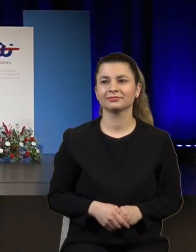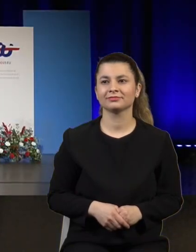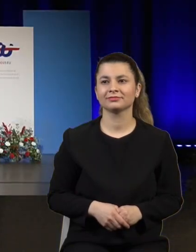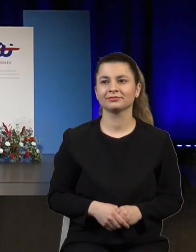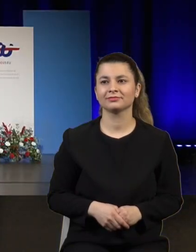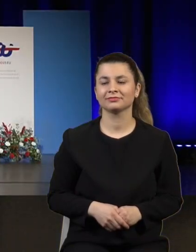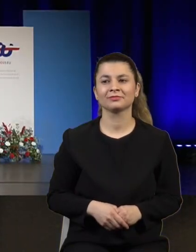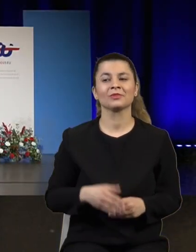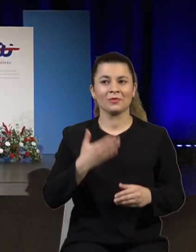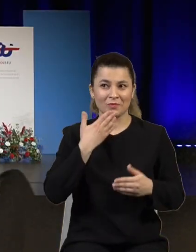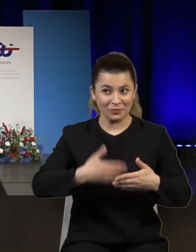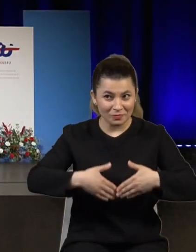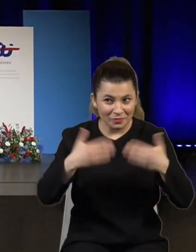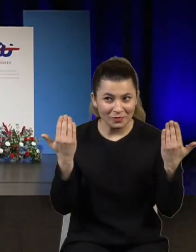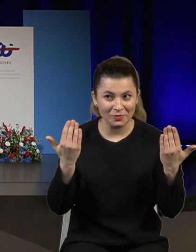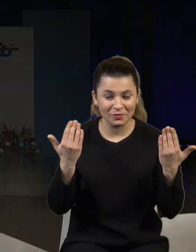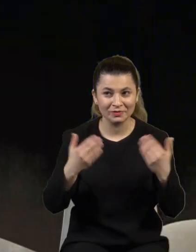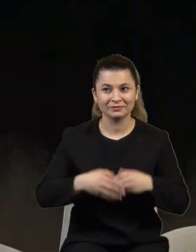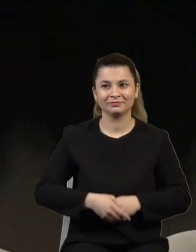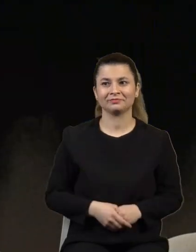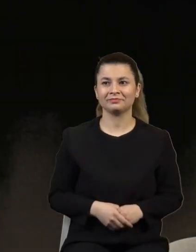Dzień dobry.